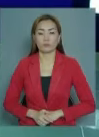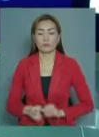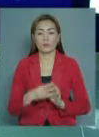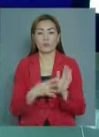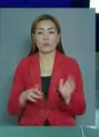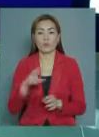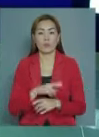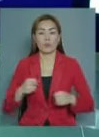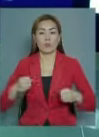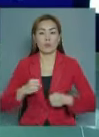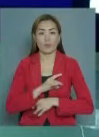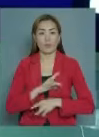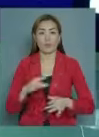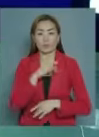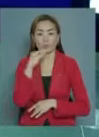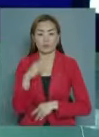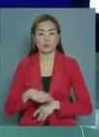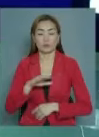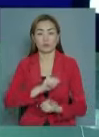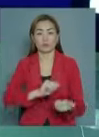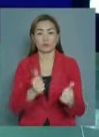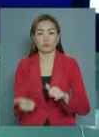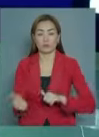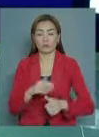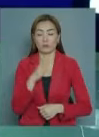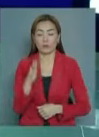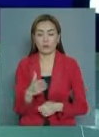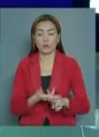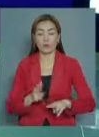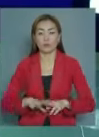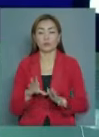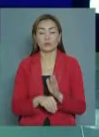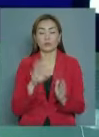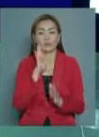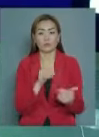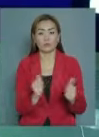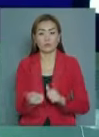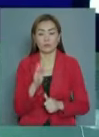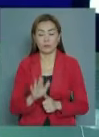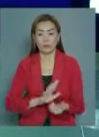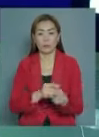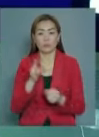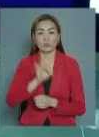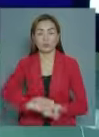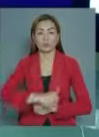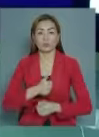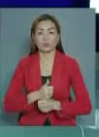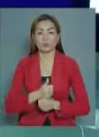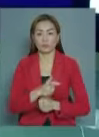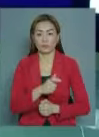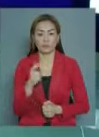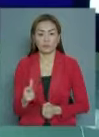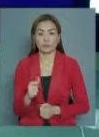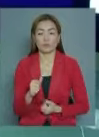Он тоғызыншы қаңтар православия христиандары шоқыну мерекесін атап өтеді. Сол күні суға шомылады. Сөйтіп, дүниежүзінің православ